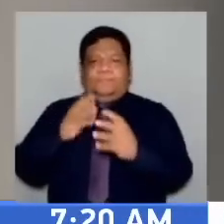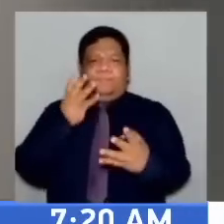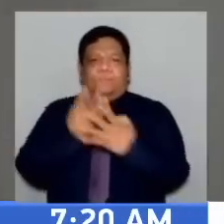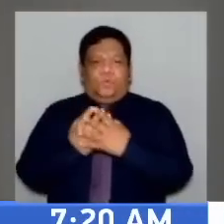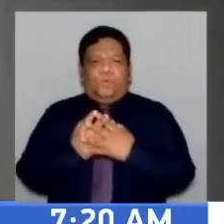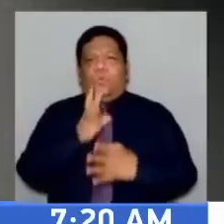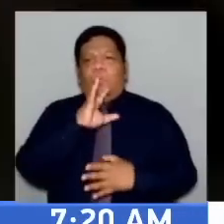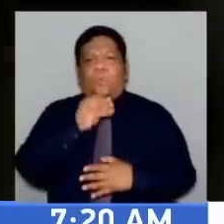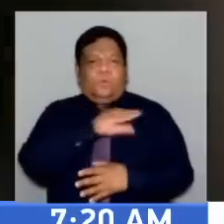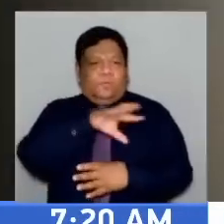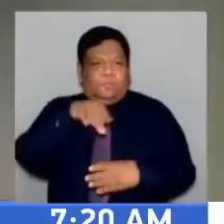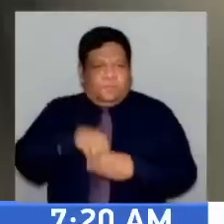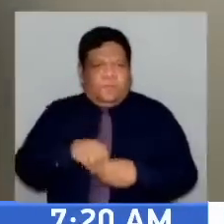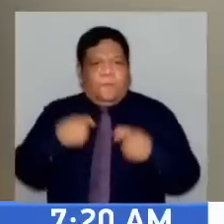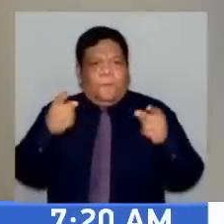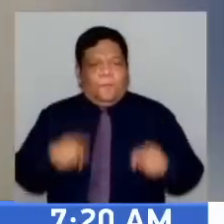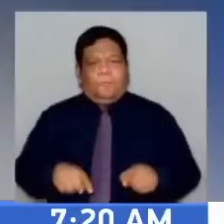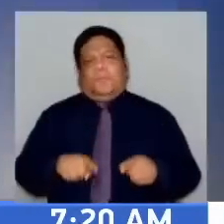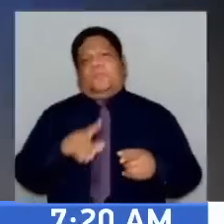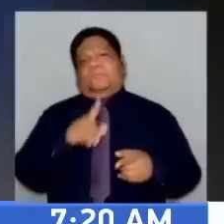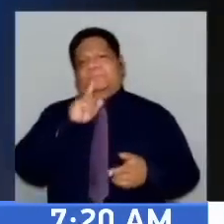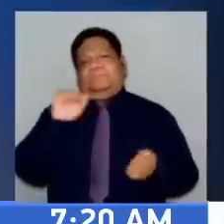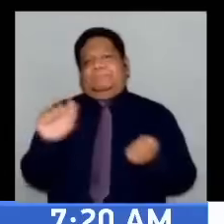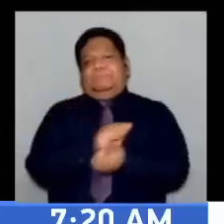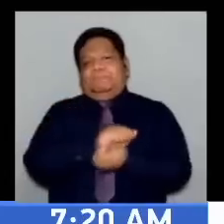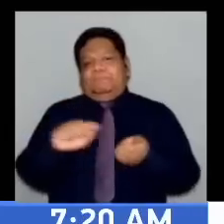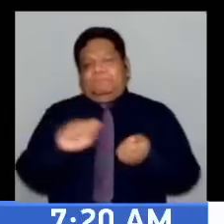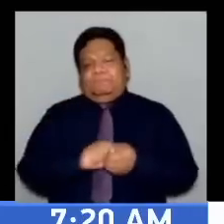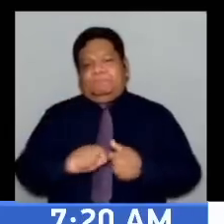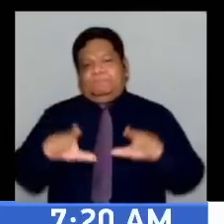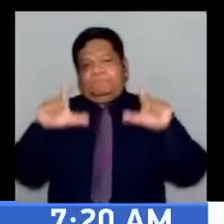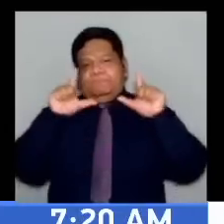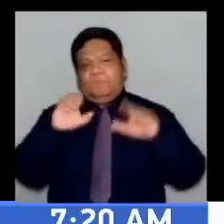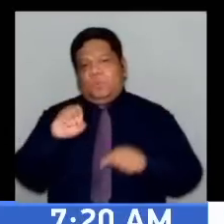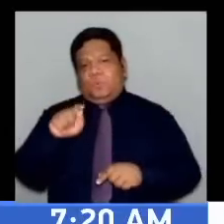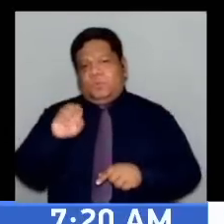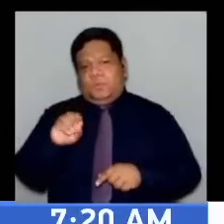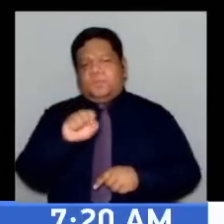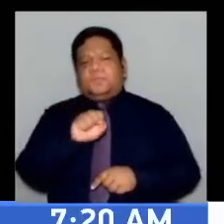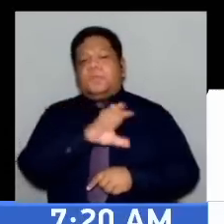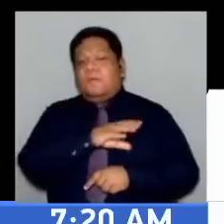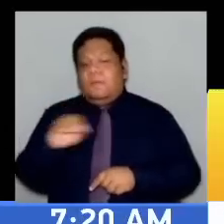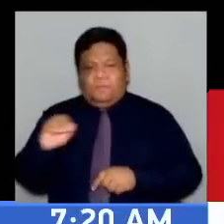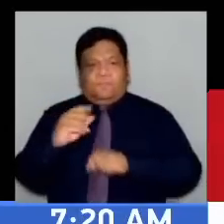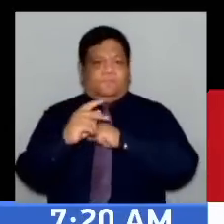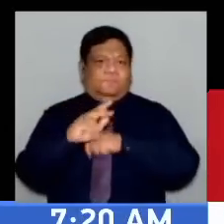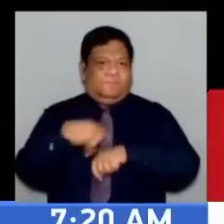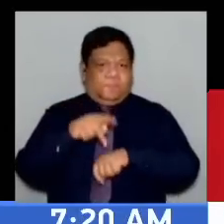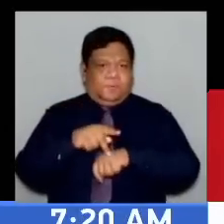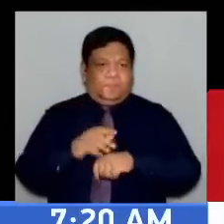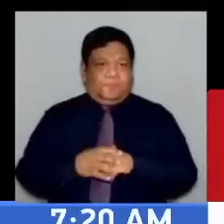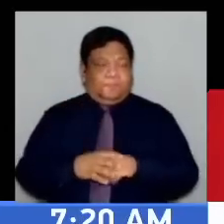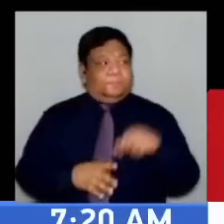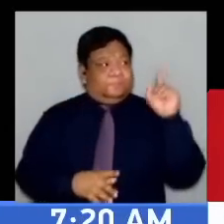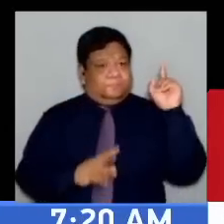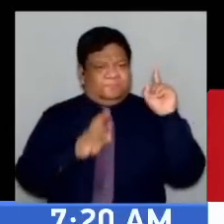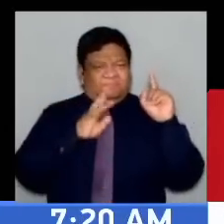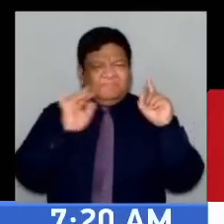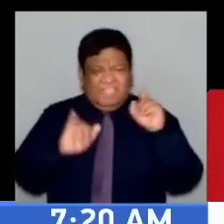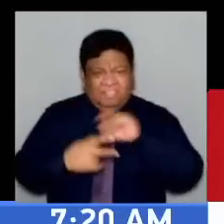dinutungisan umano ang reputasyon ng OTS at ng buong bansa. Theft yun eh. So meron talagang